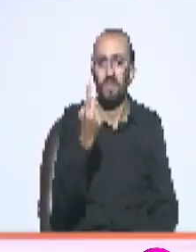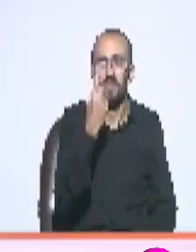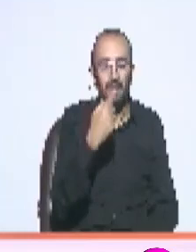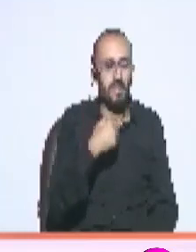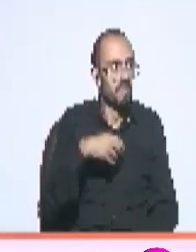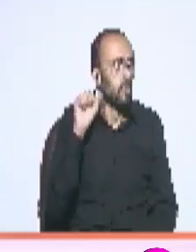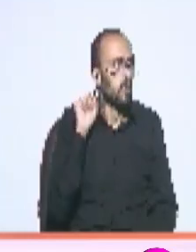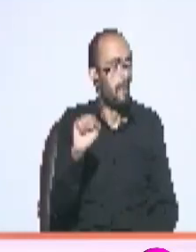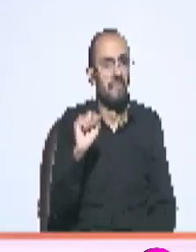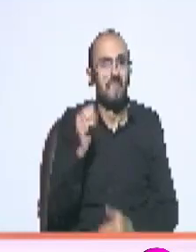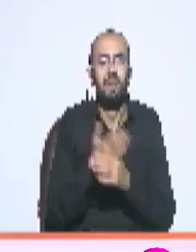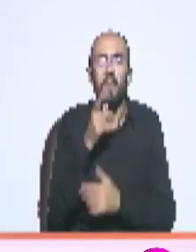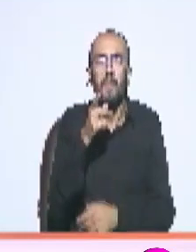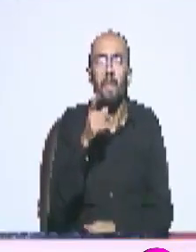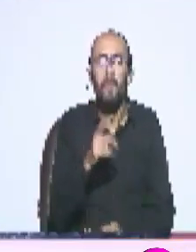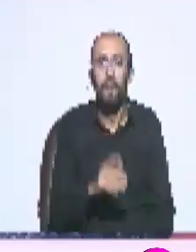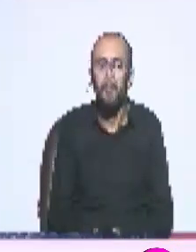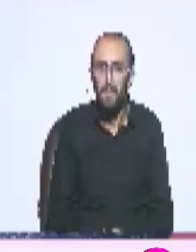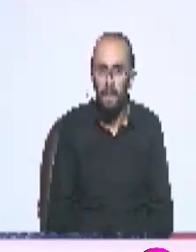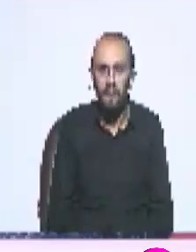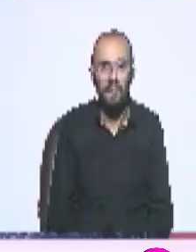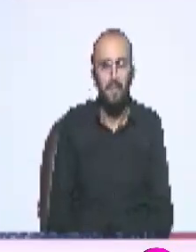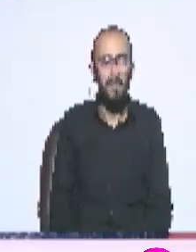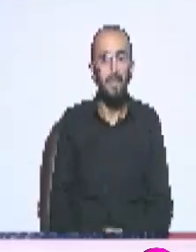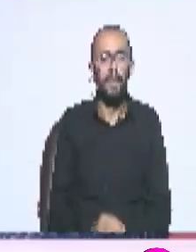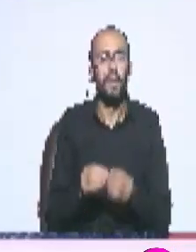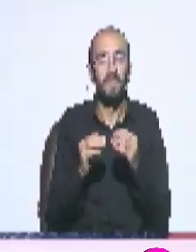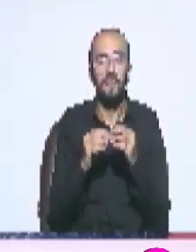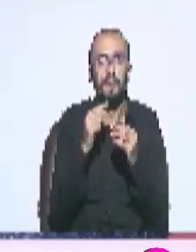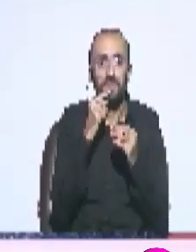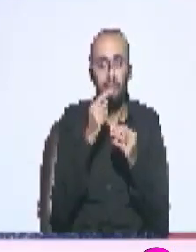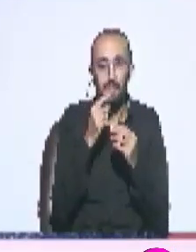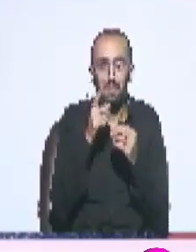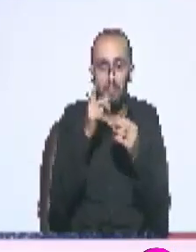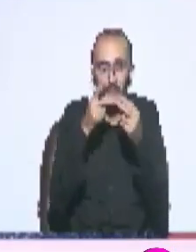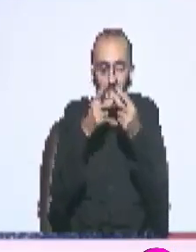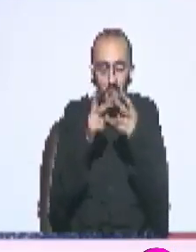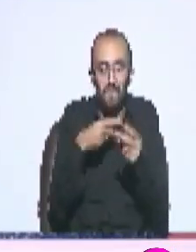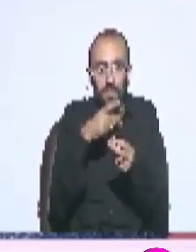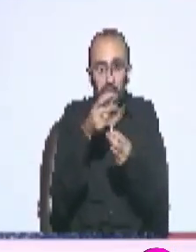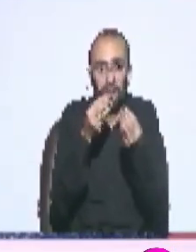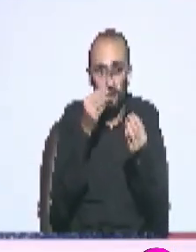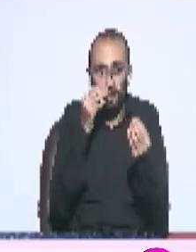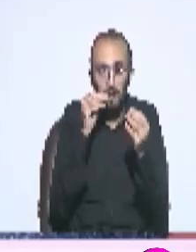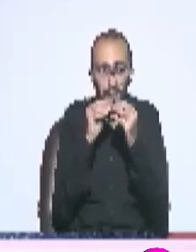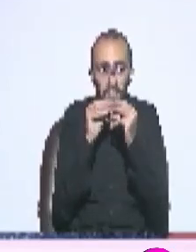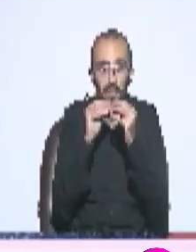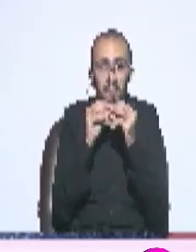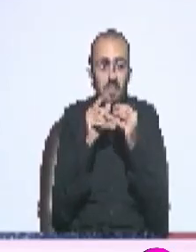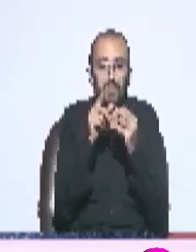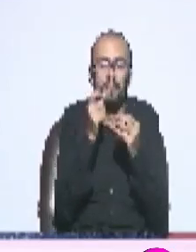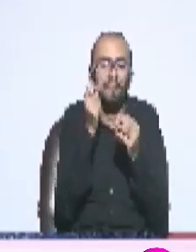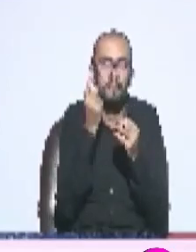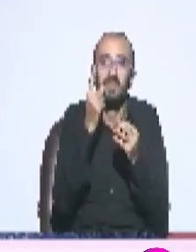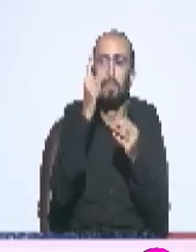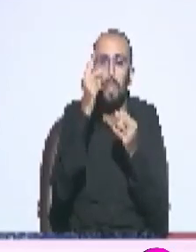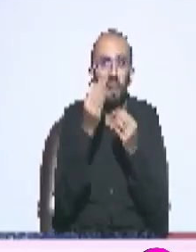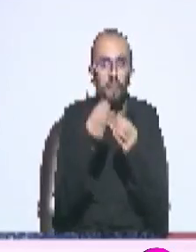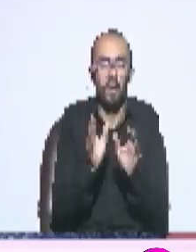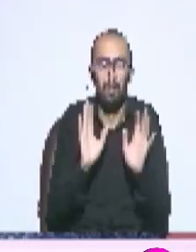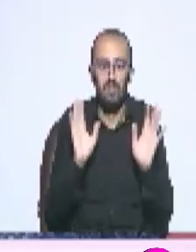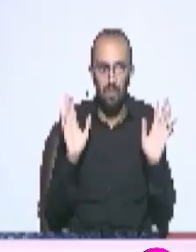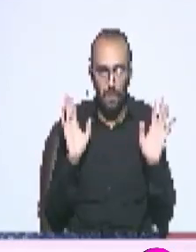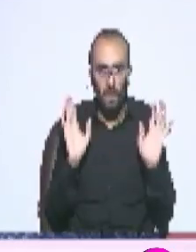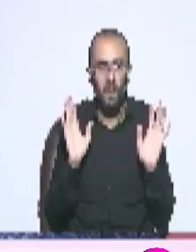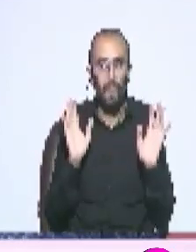بتقفل اه ام في الاول وفي الاخر القبول والعلاقات في جزء منها كده نعمه من عند ربنا